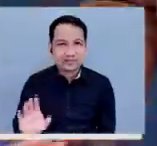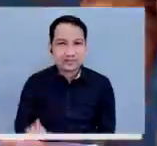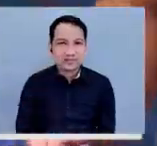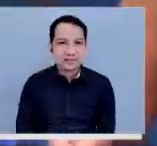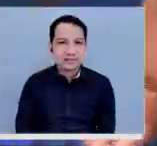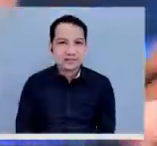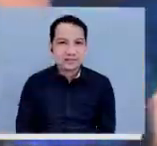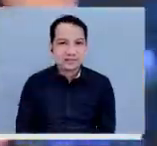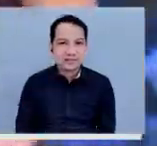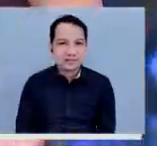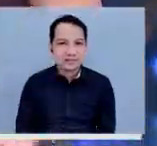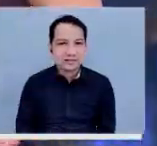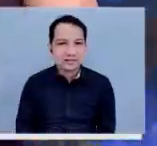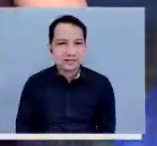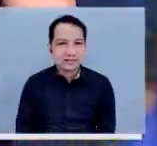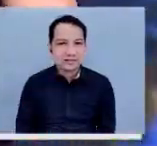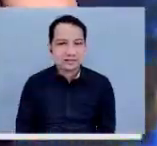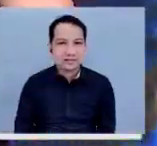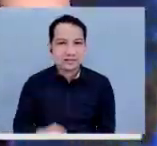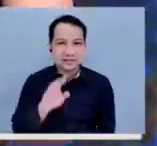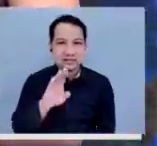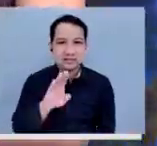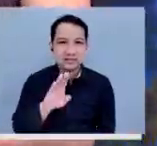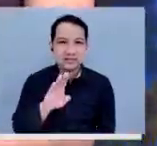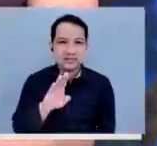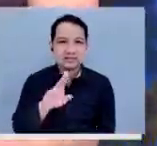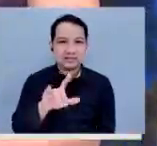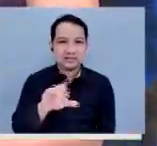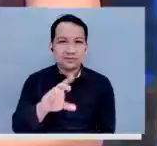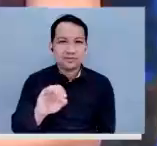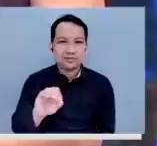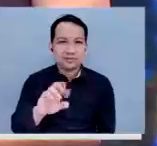sa Bulalo Ramen. Medyo sumasakit yung bato ko.